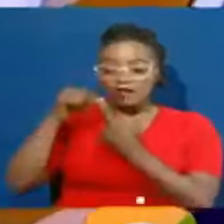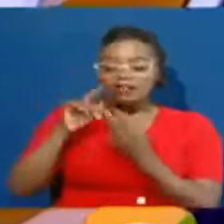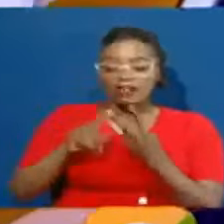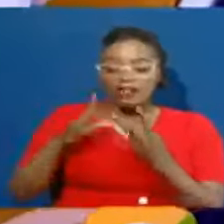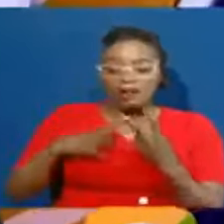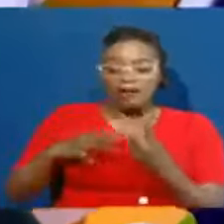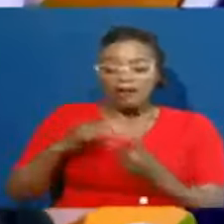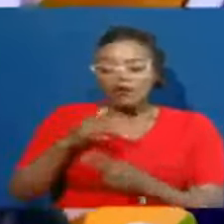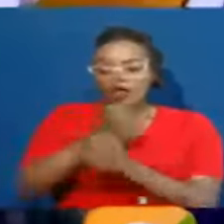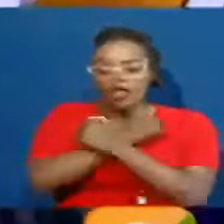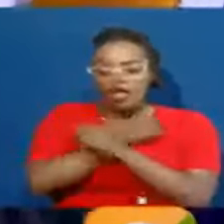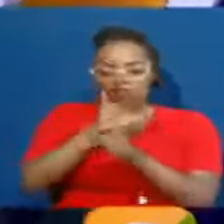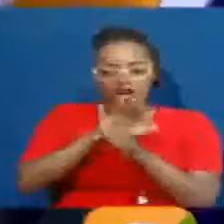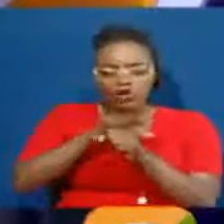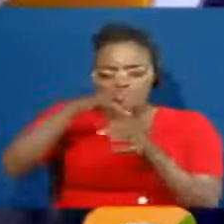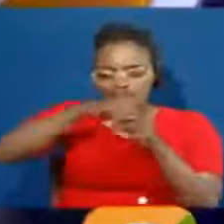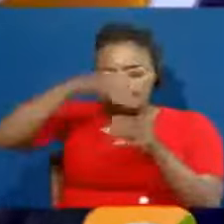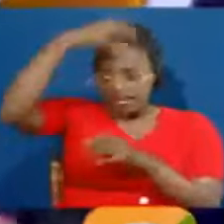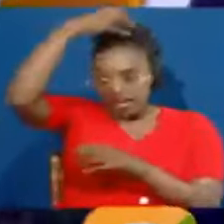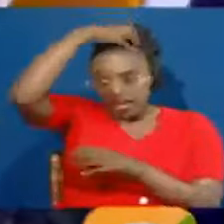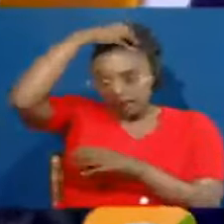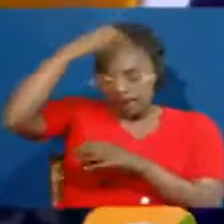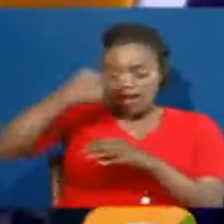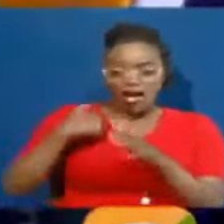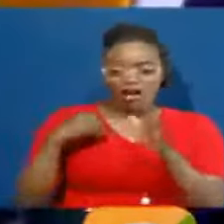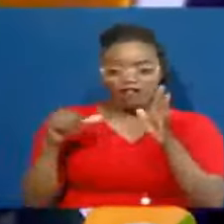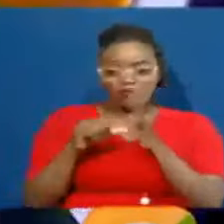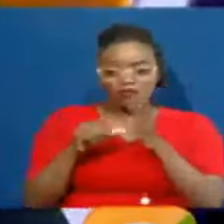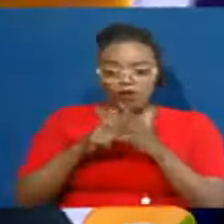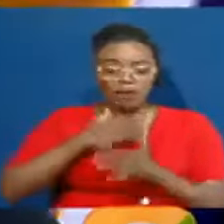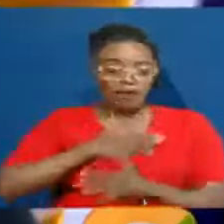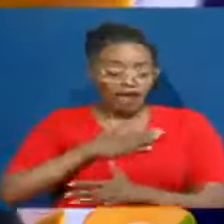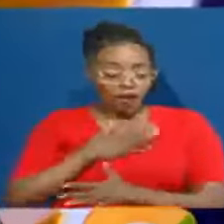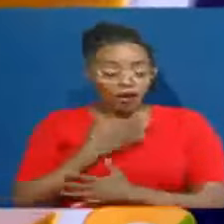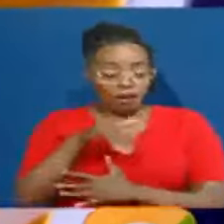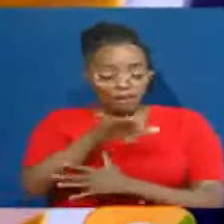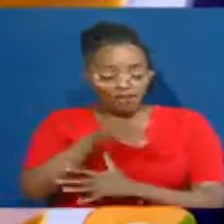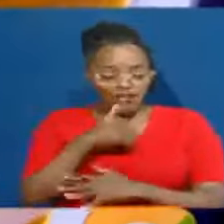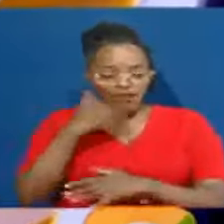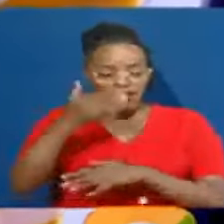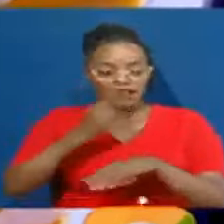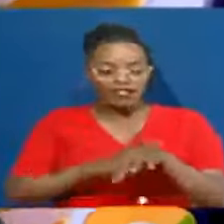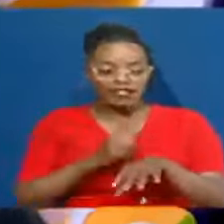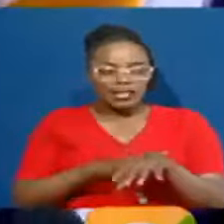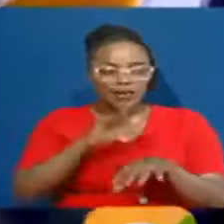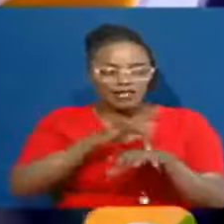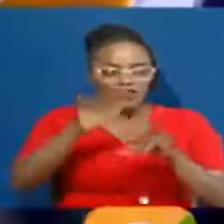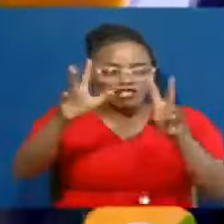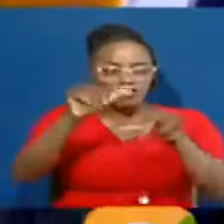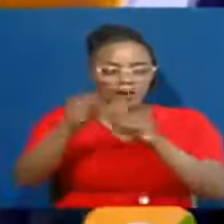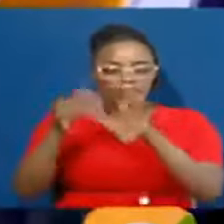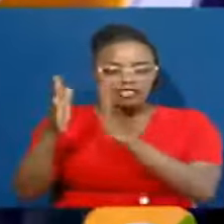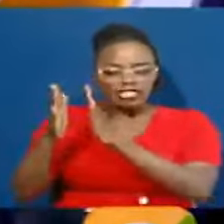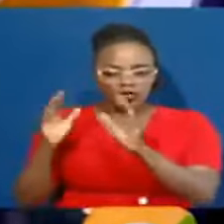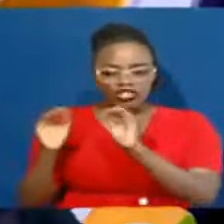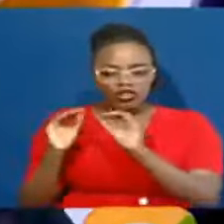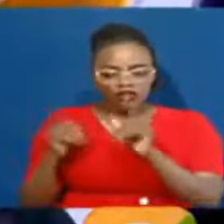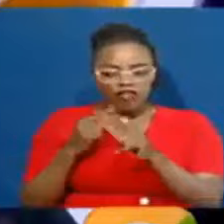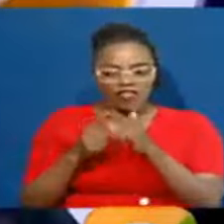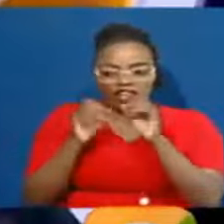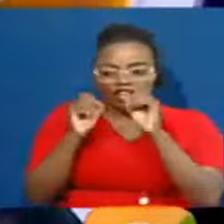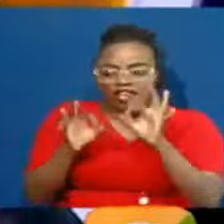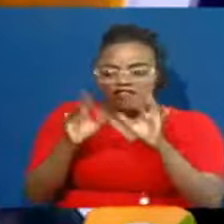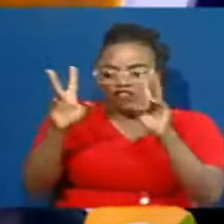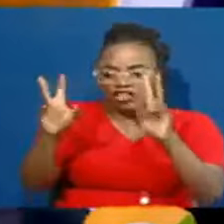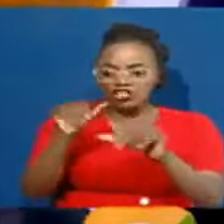ndio wanapenda, especially kwa Lamu. Lamu kuna matatizo kwetu. Sasa yale kila ukigusa issue za insecurity, kama